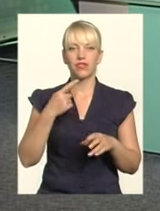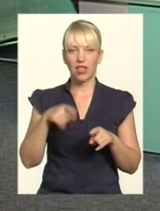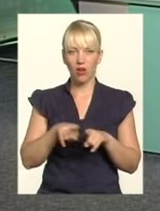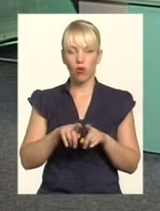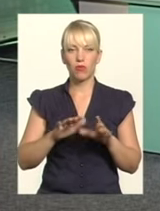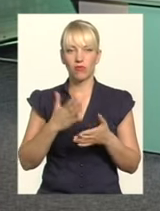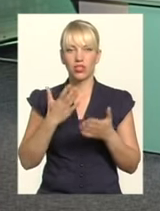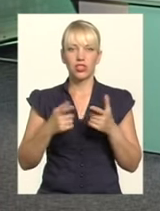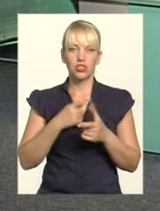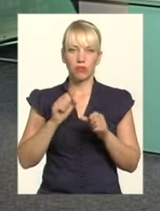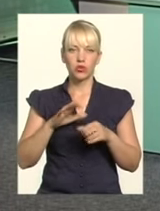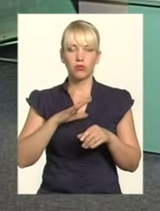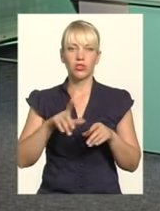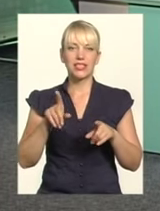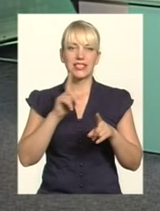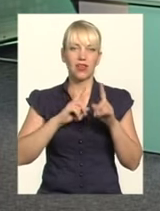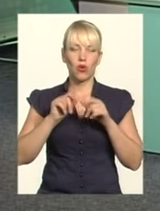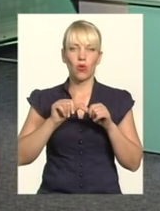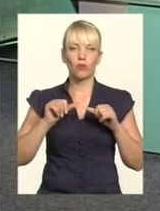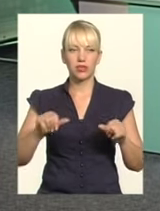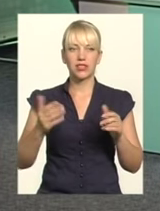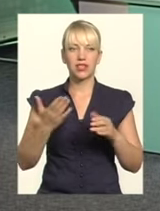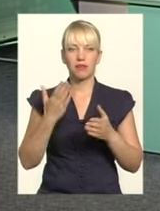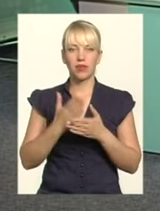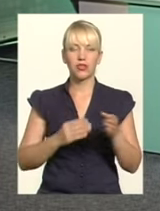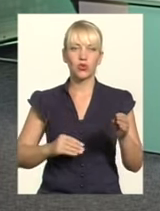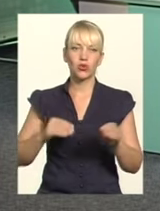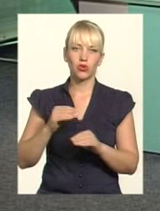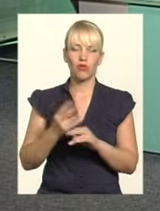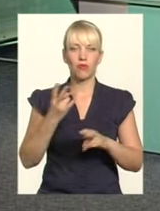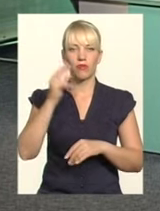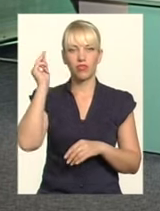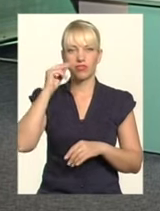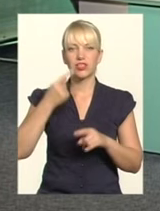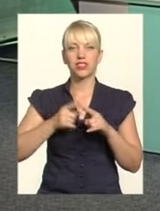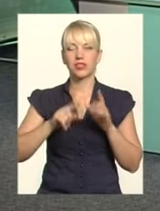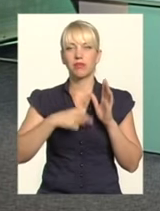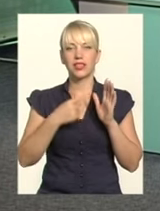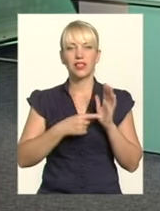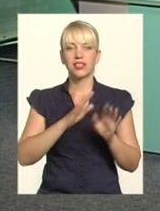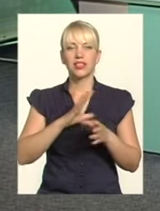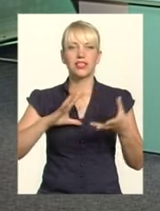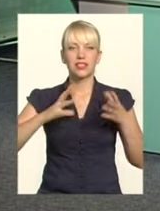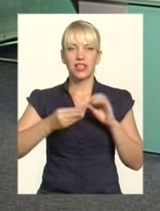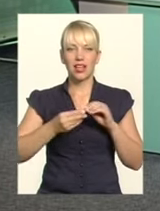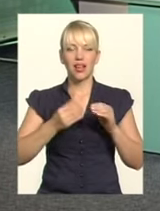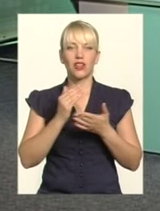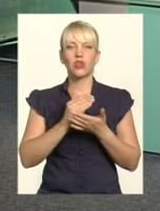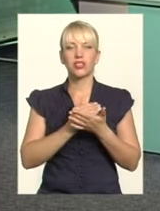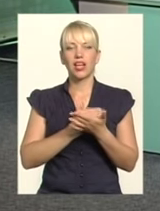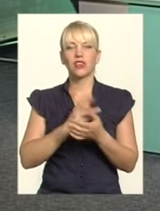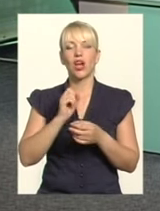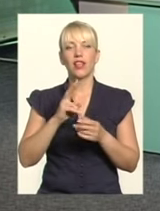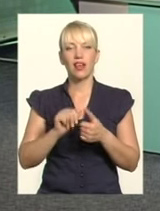чи може бути засідання комісії, яка має додатково вивчити це питання і не за загальною, скажімо, схемою, а